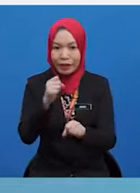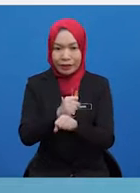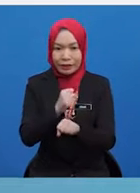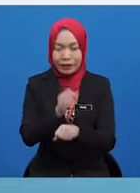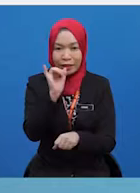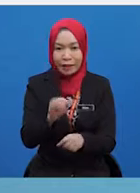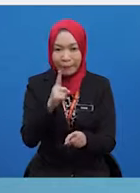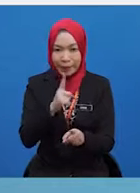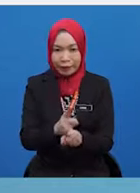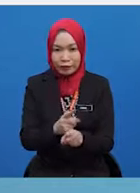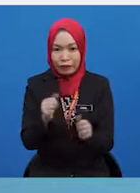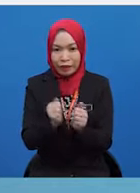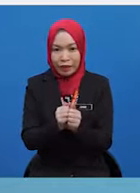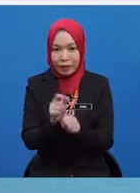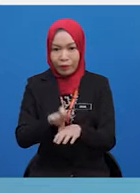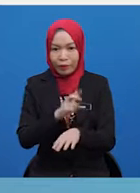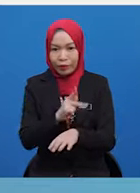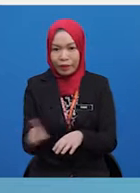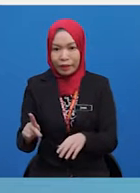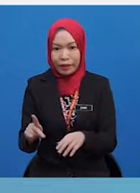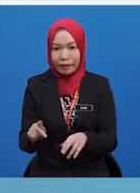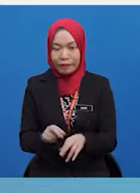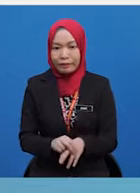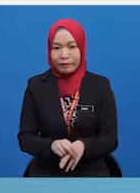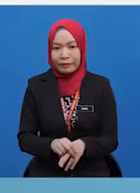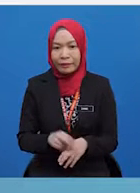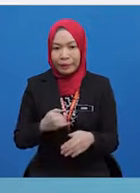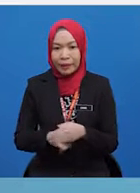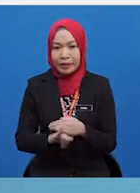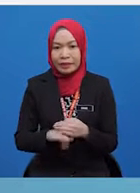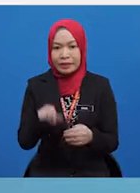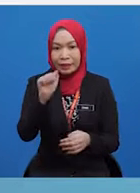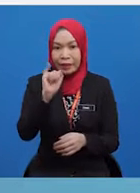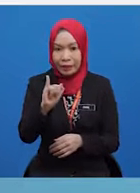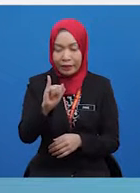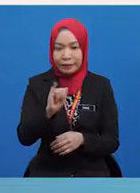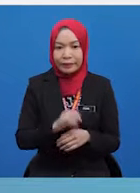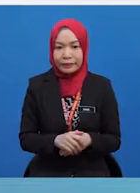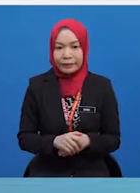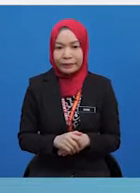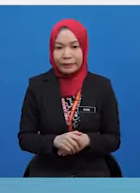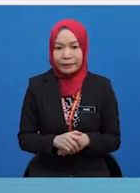kerja yang betul dengan menggunakan perisian Adobe Illustrator.